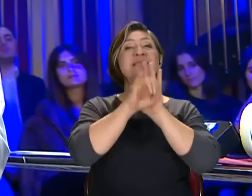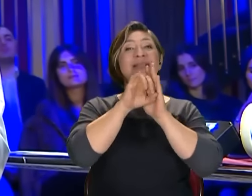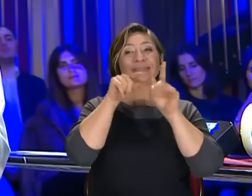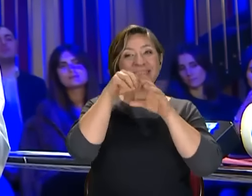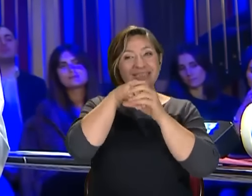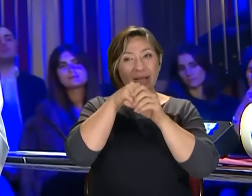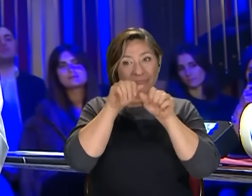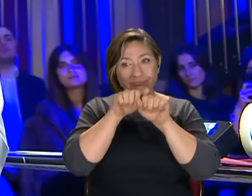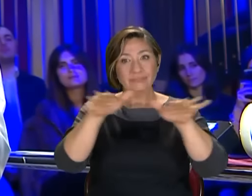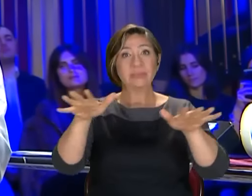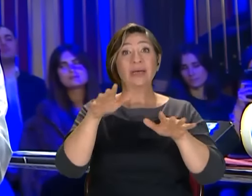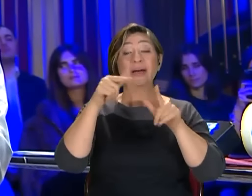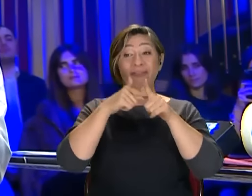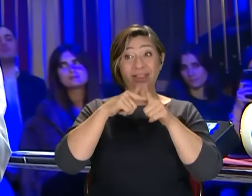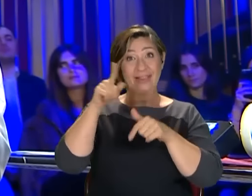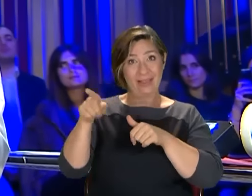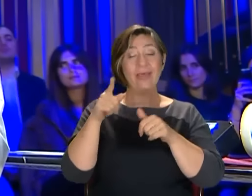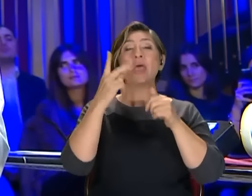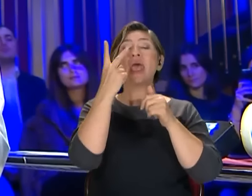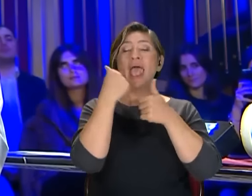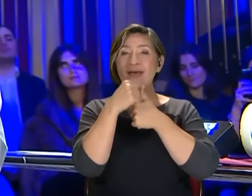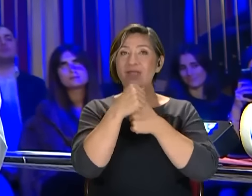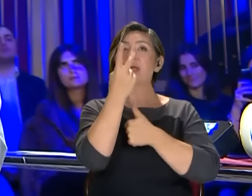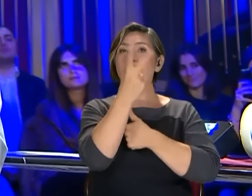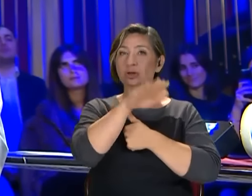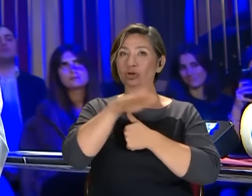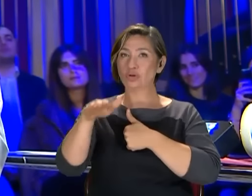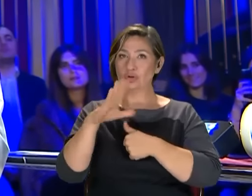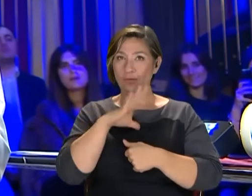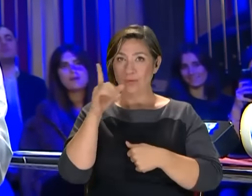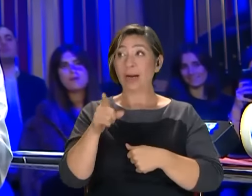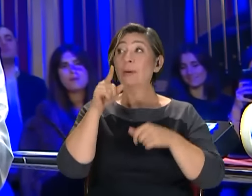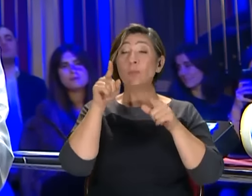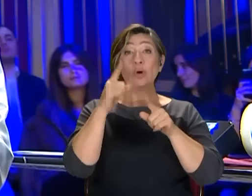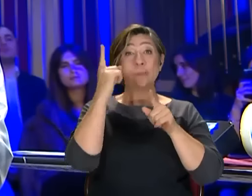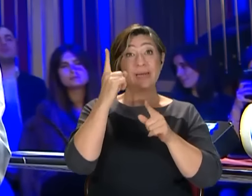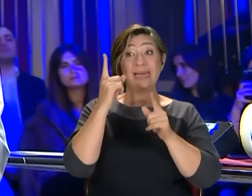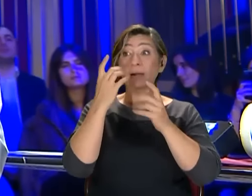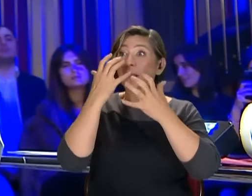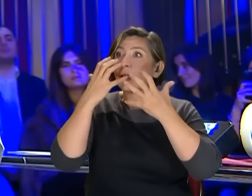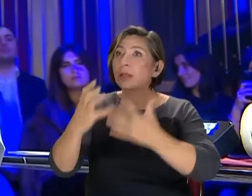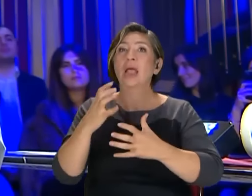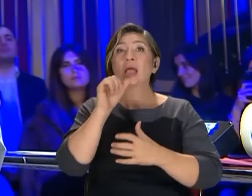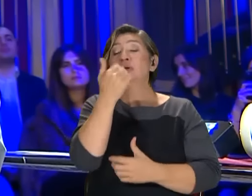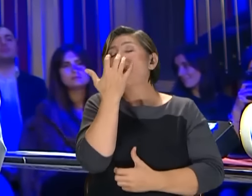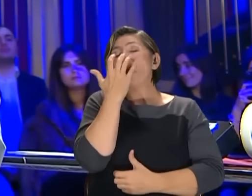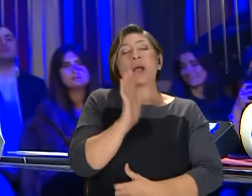oluyor. Fatih evli ve iki çocuğu var ve böyle bir ilgiyi